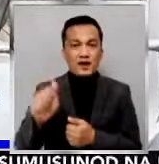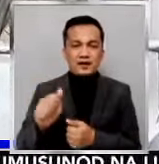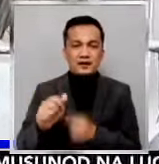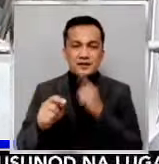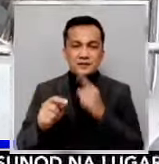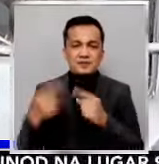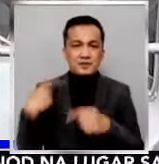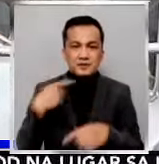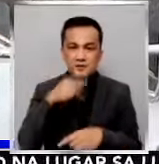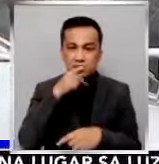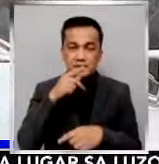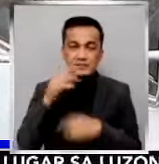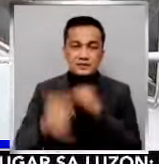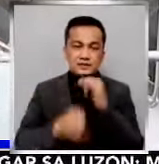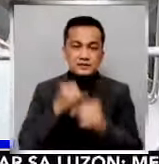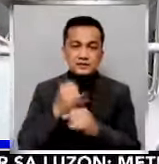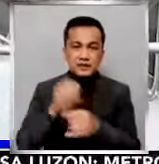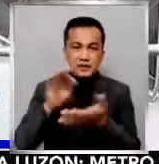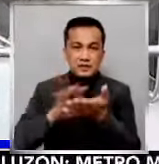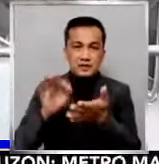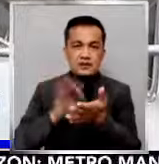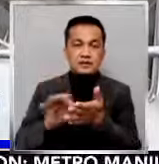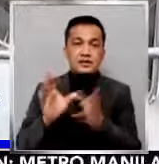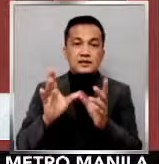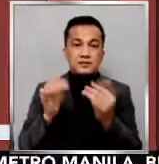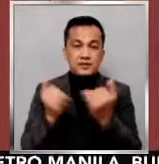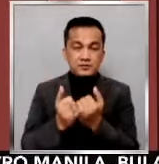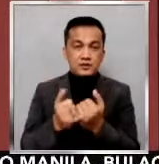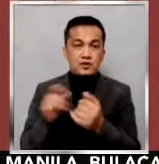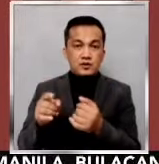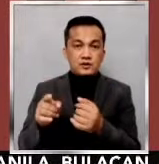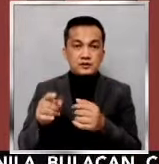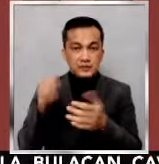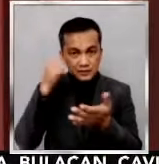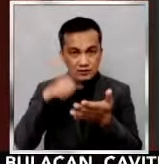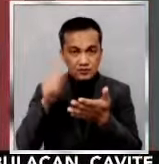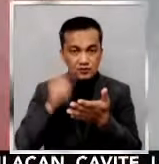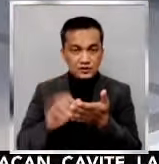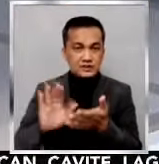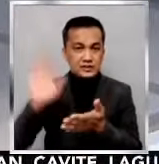international accounting firm din daw na nag-o-audit sa kanilang organisasyon.